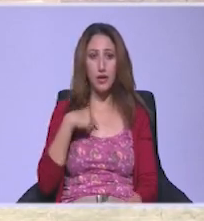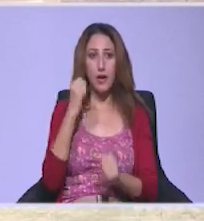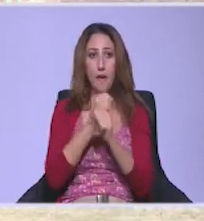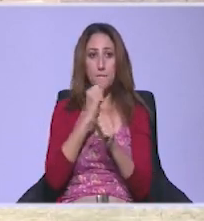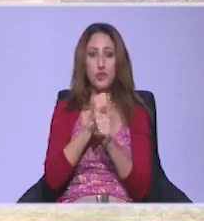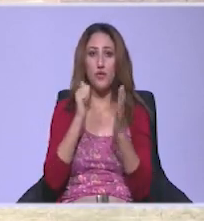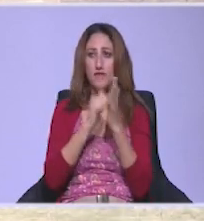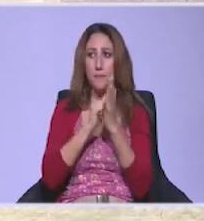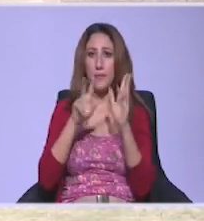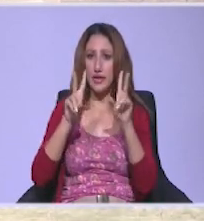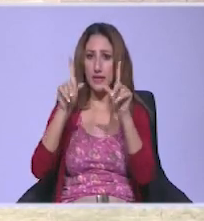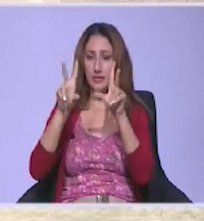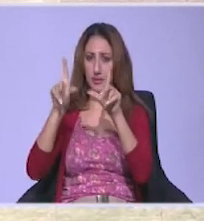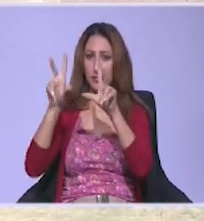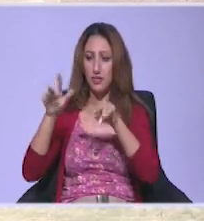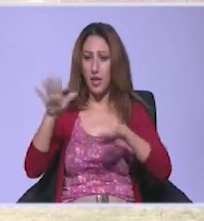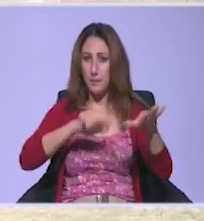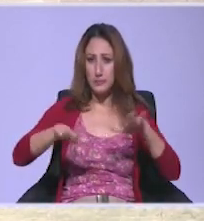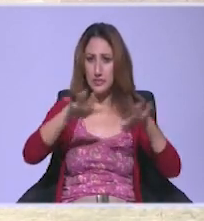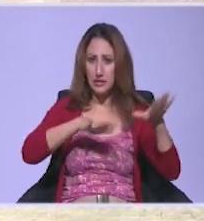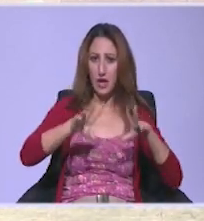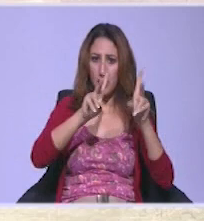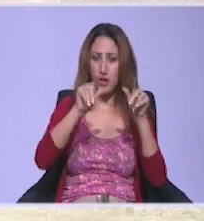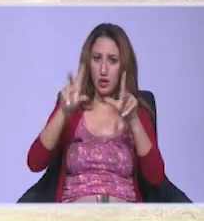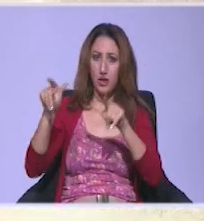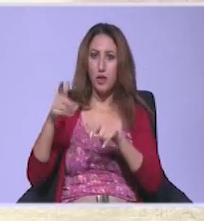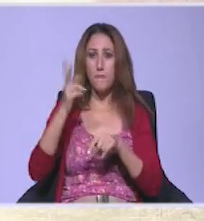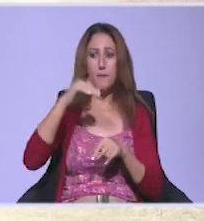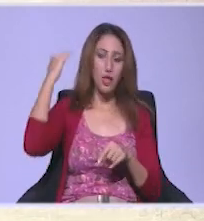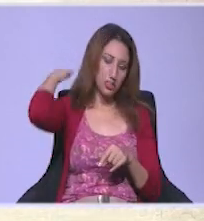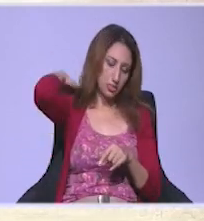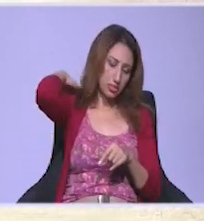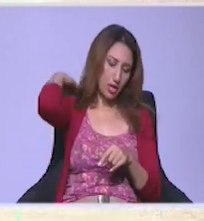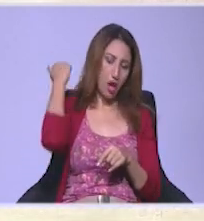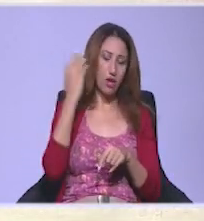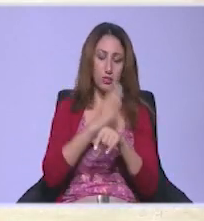في البيوت واشتغل عملة نظافة، وبعد كده جاني غضروف وجاني